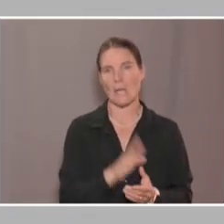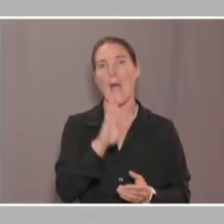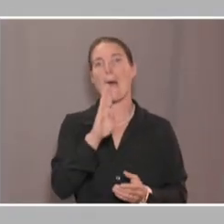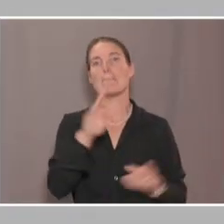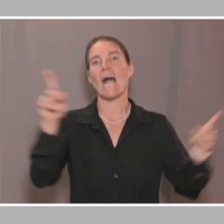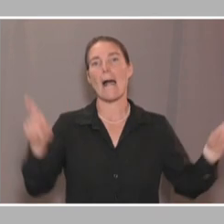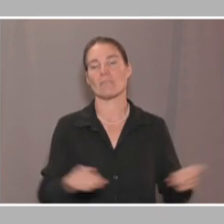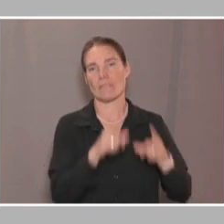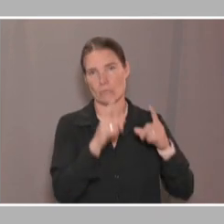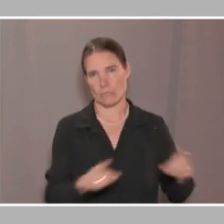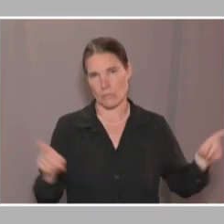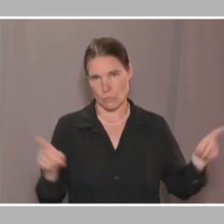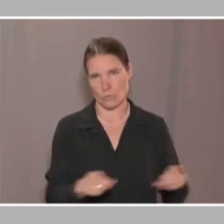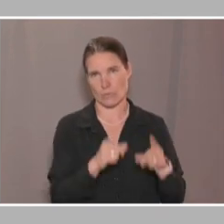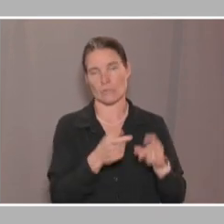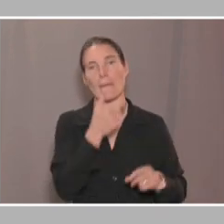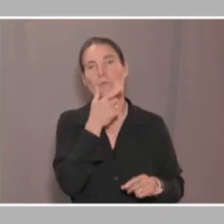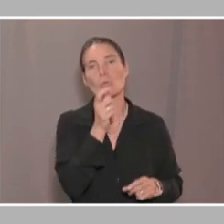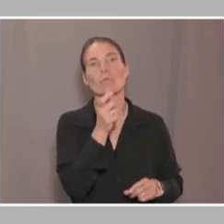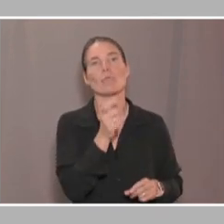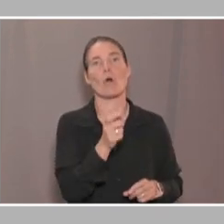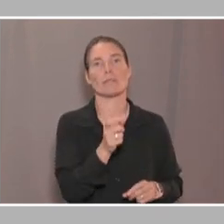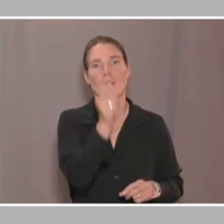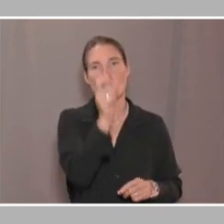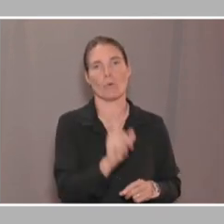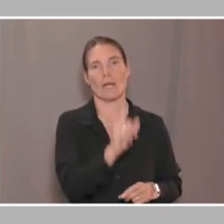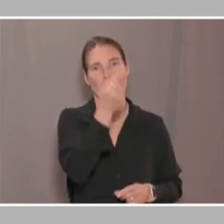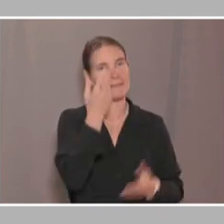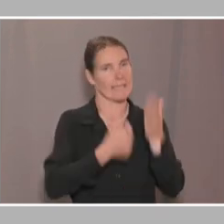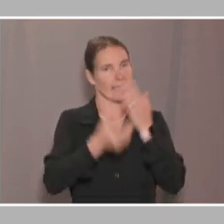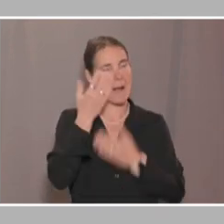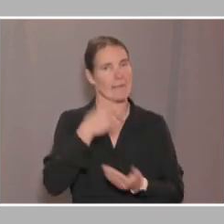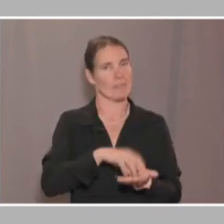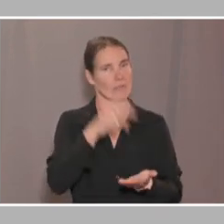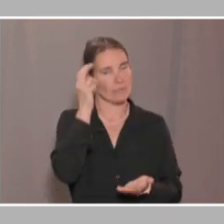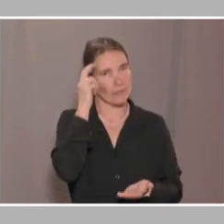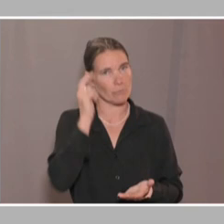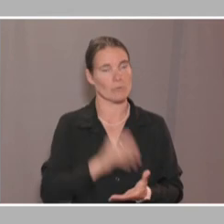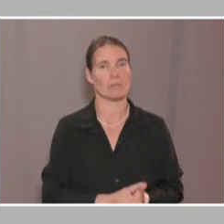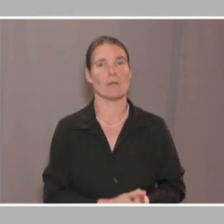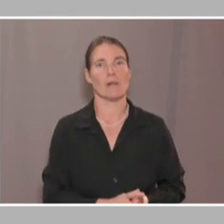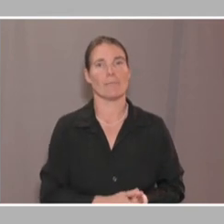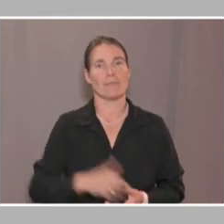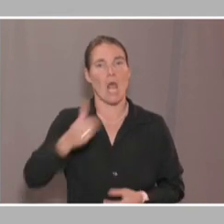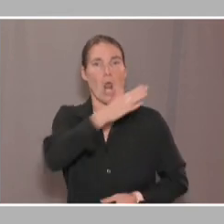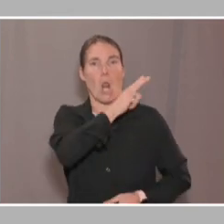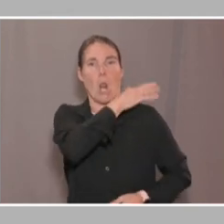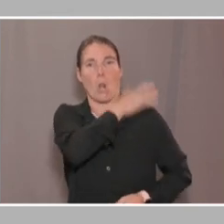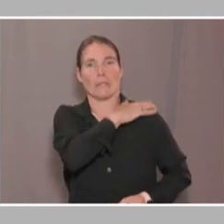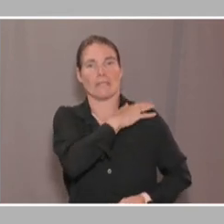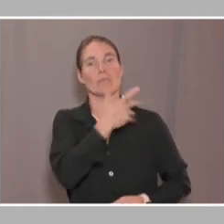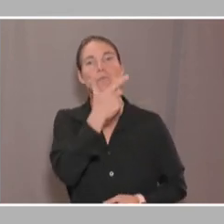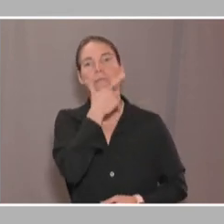Festouvertüre und einem Grußwort von Oberbürgermeister I.C. Müller ergriff Oberstleutnant Wilcox für die